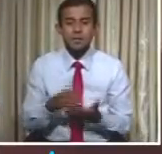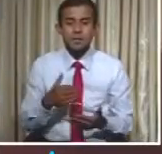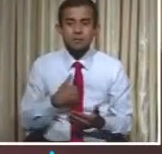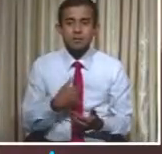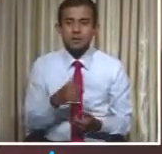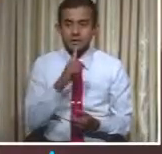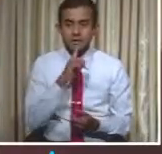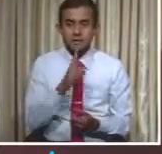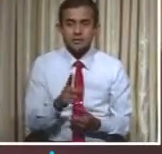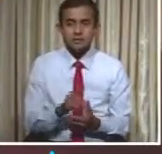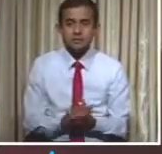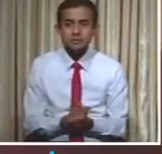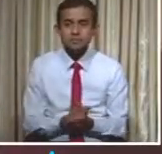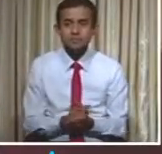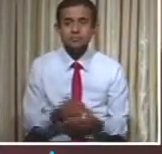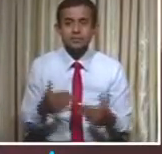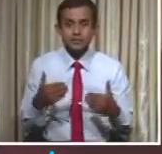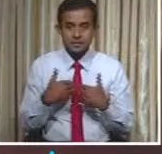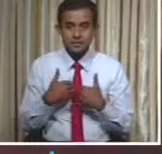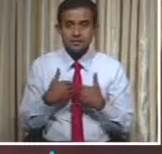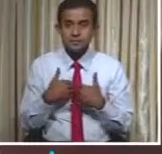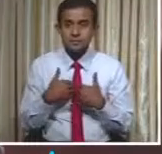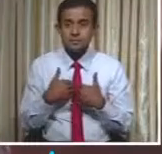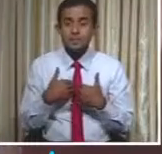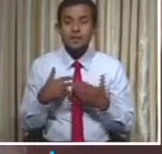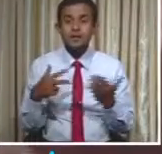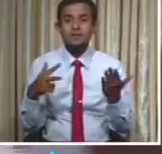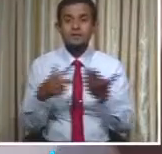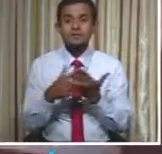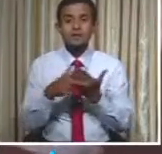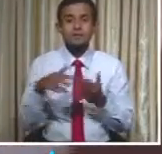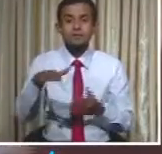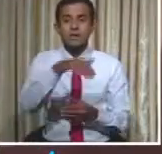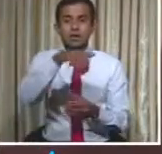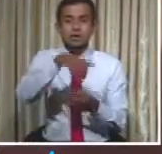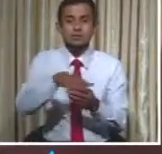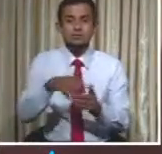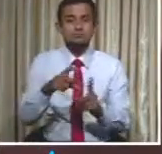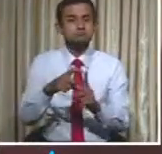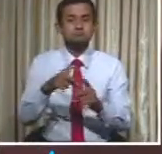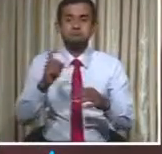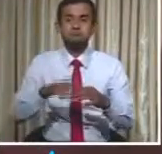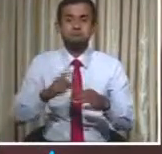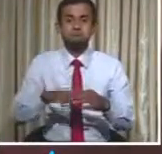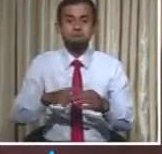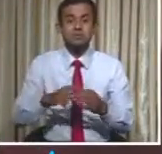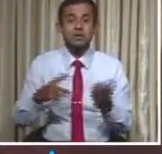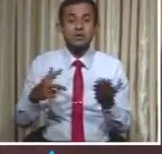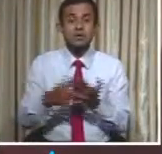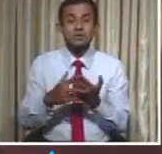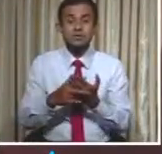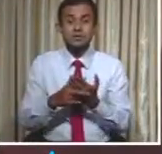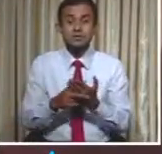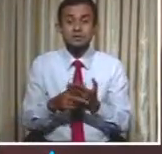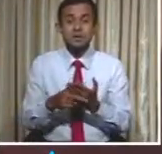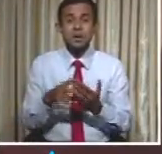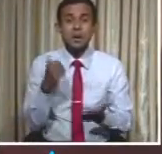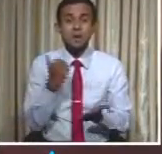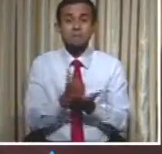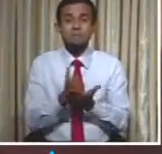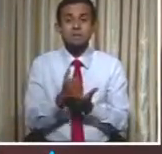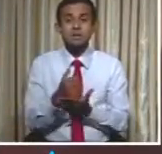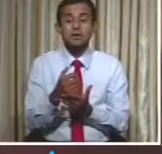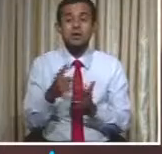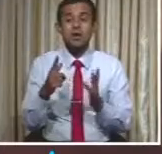සඳහන් කරන්නේ අපි සමුපකාර ශේෂ්‍ය තුල බරපතල ප්‍රශ්නයක් සමුපකාරයකට බැංකු අයිරා ලබා ගන්න.